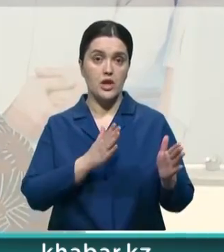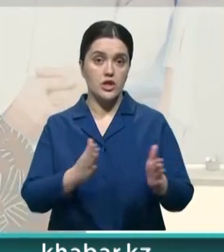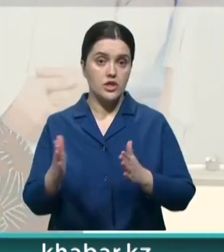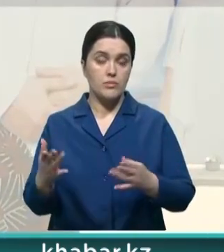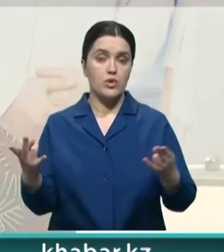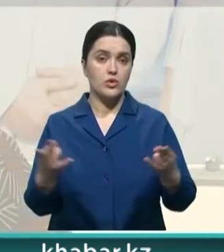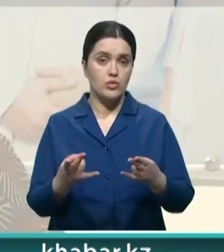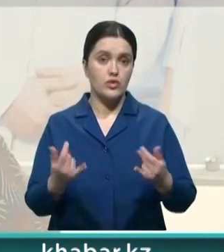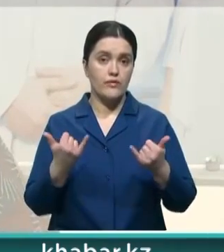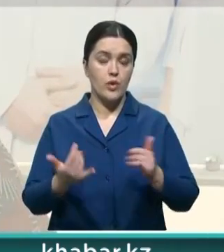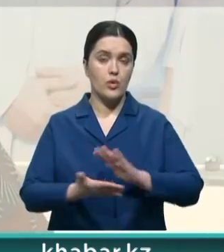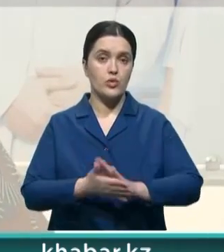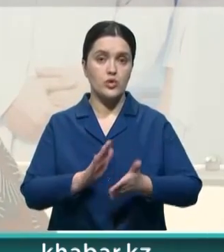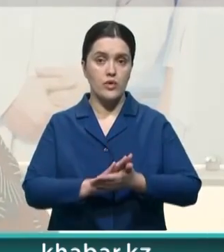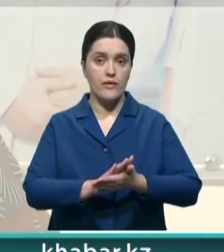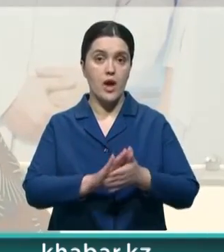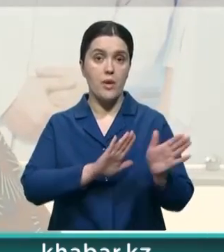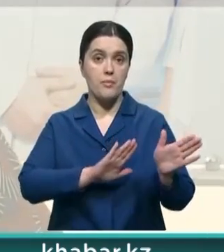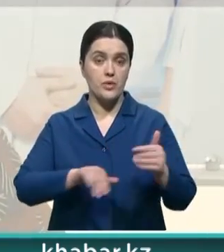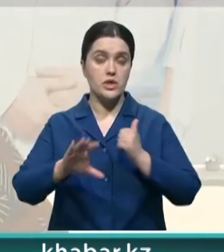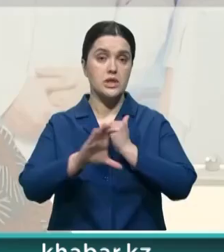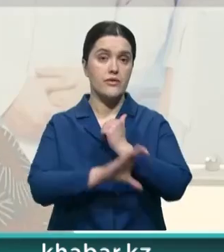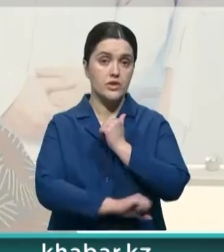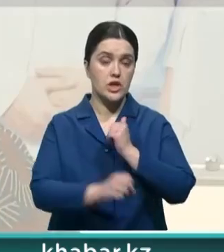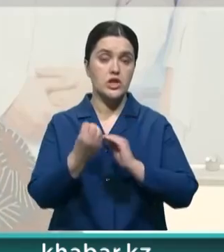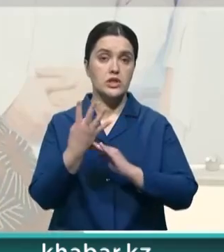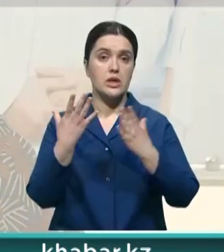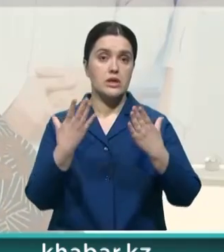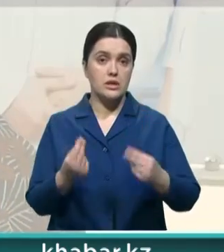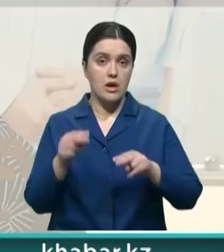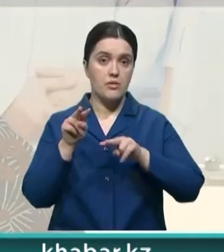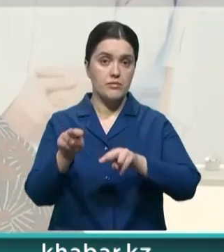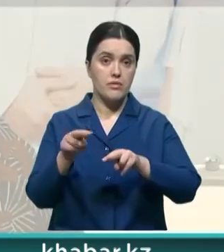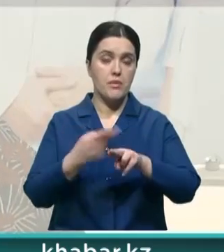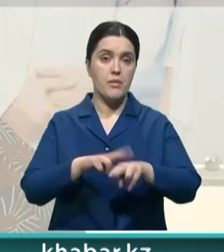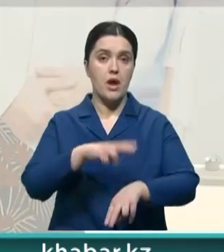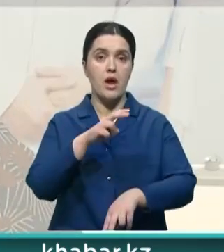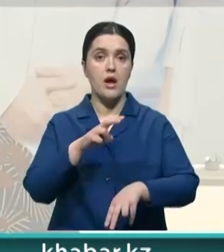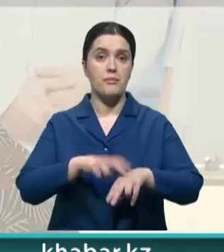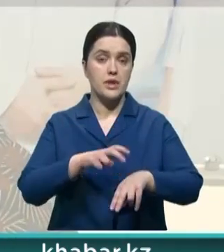в нынешних условиях. После завершения 14-дневного карантина медицинские работники еще